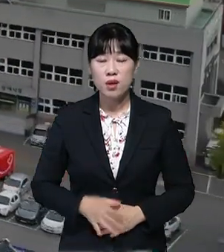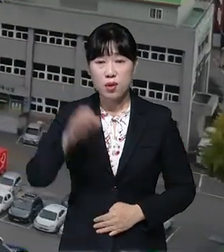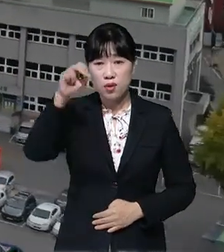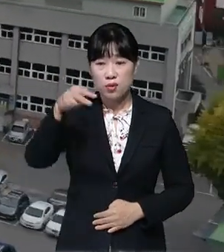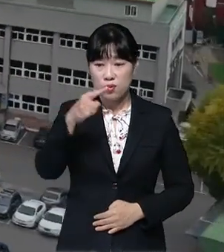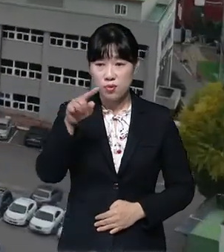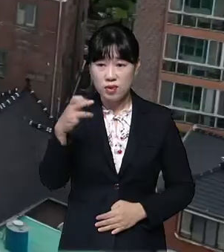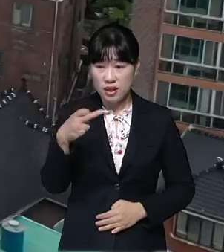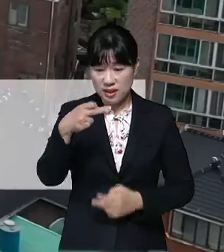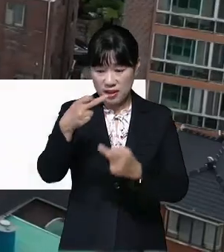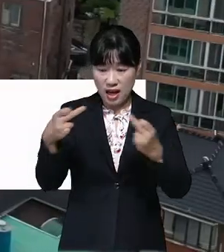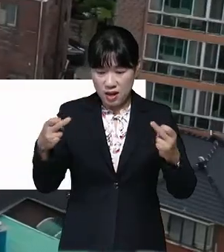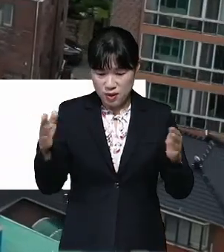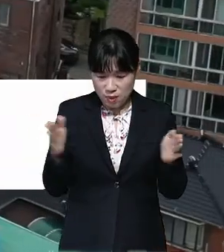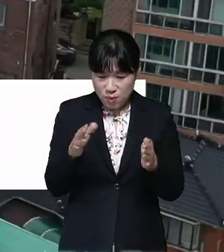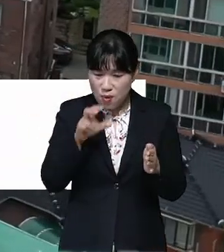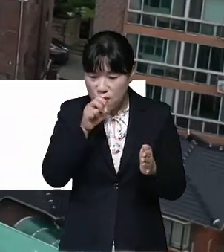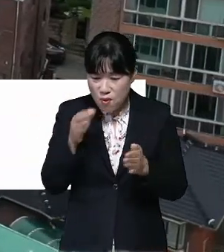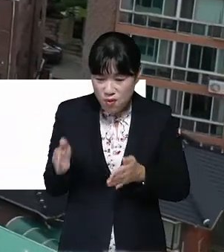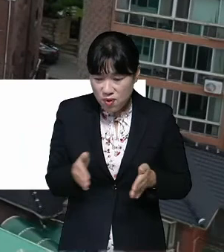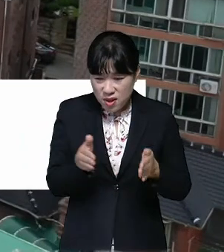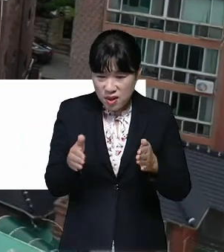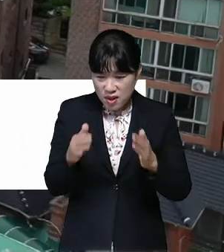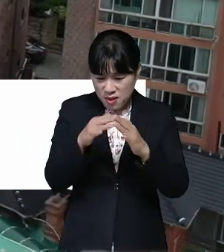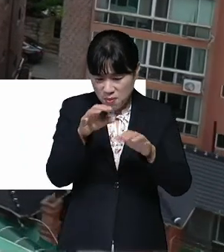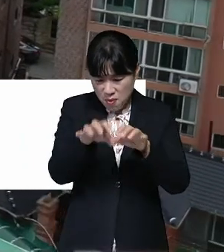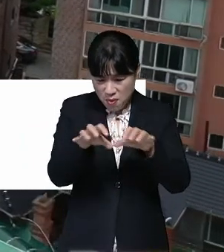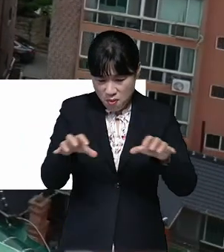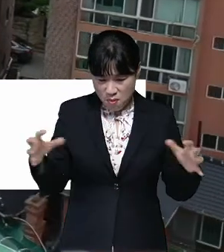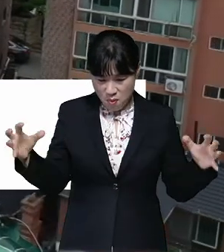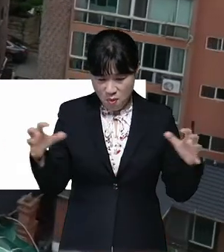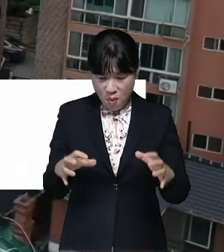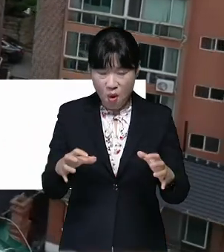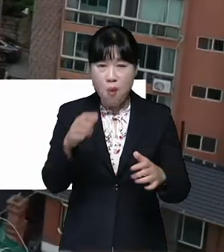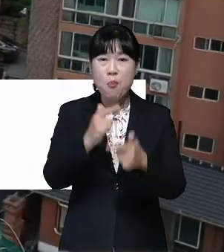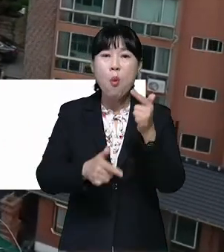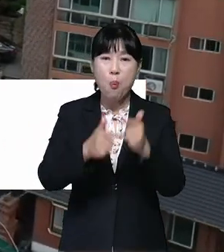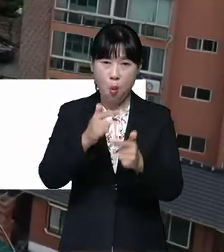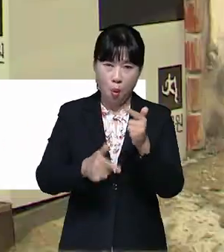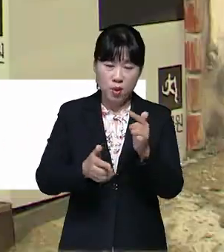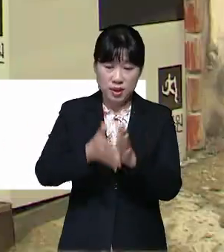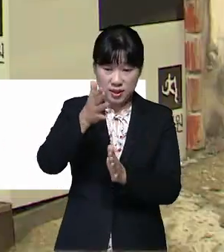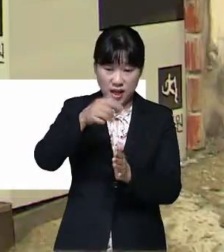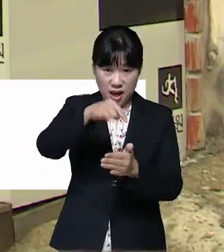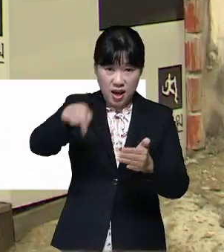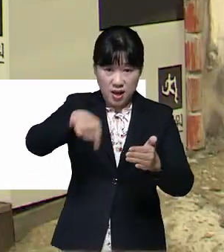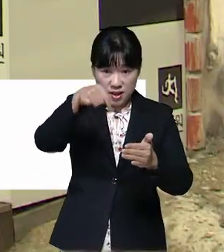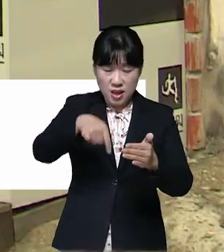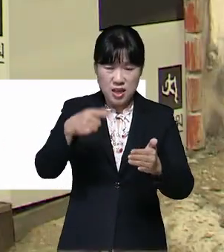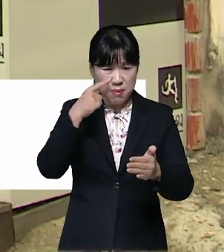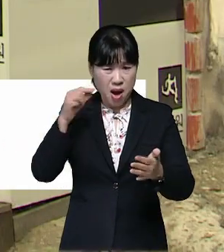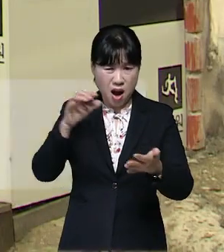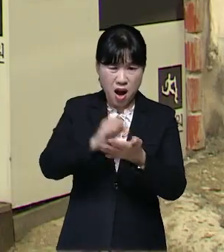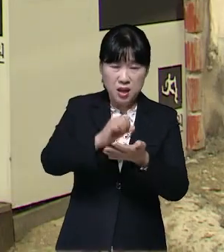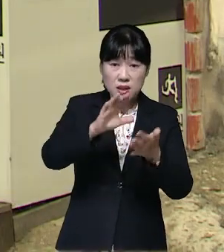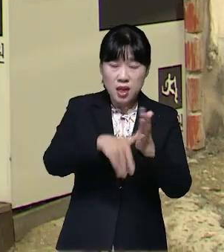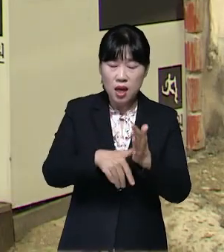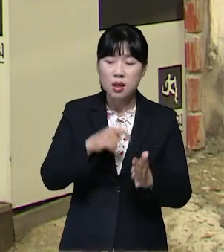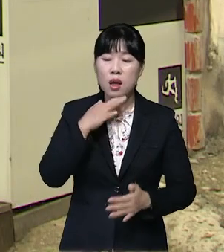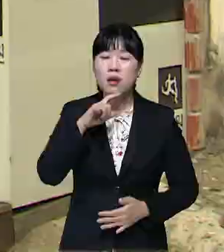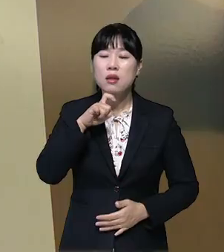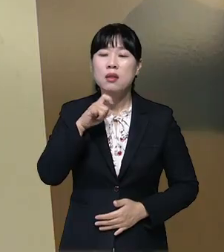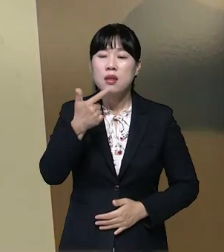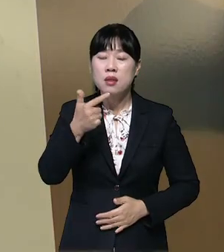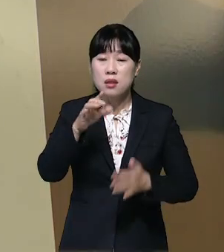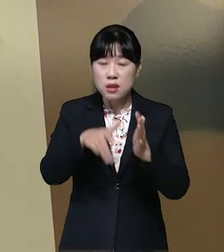유달산 자락 아래 좁은 골목길과 작은 집이 옹기종기 모여있는 목포 구도심. 일제강점기 16살의